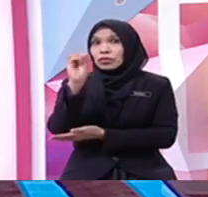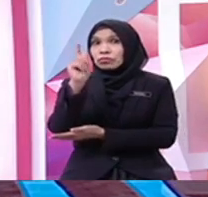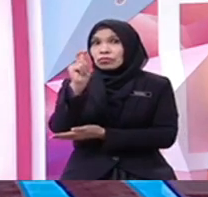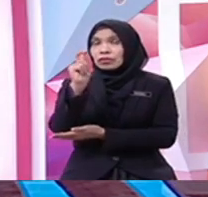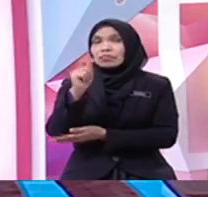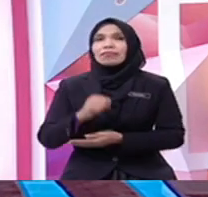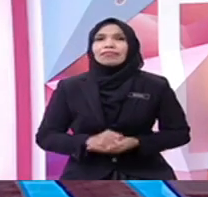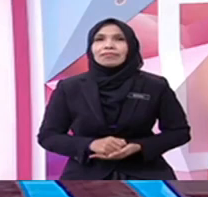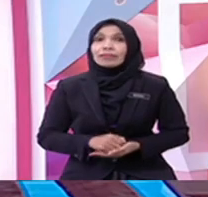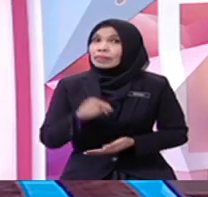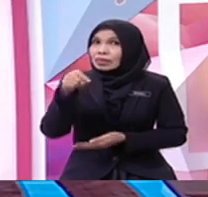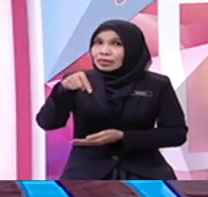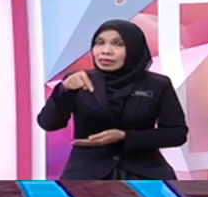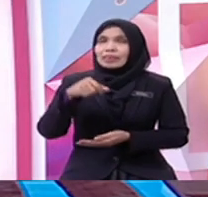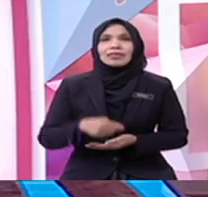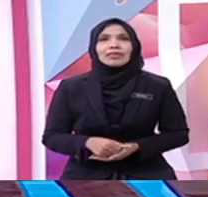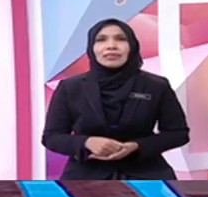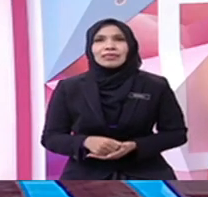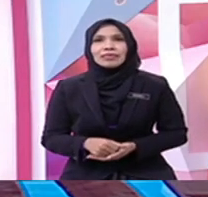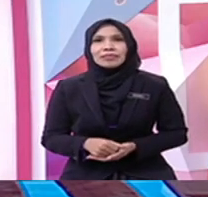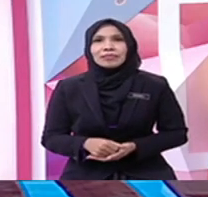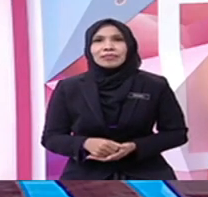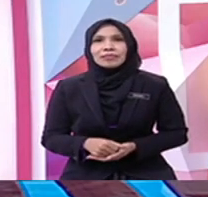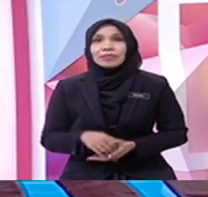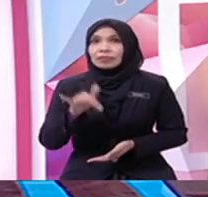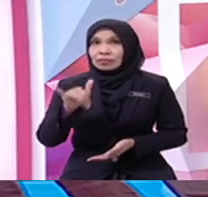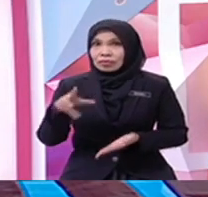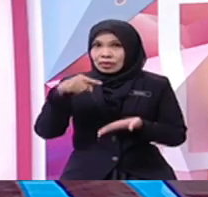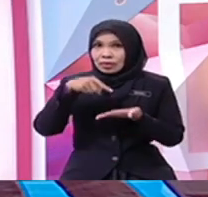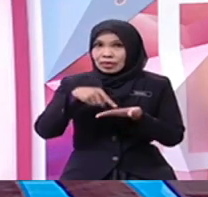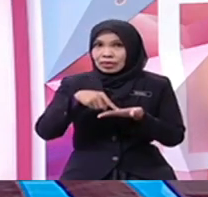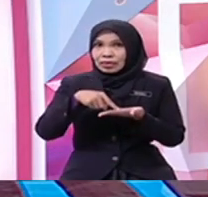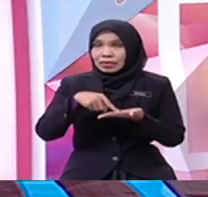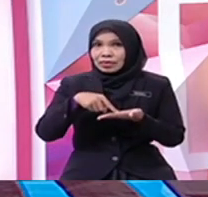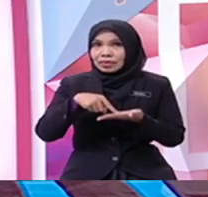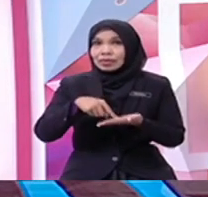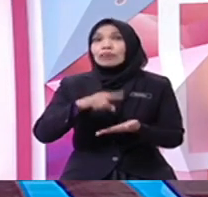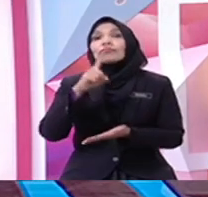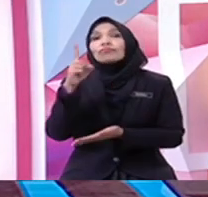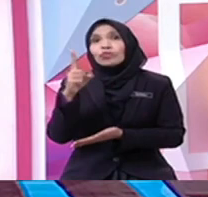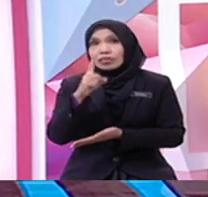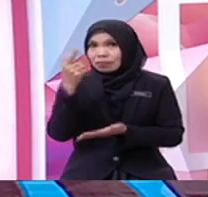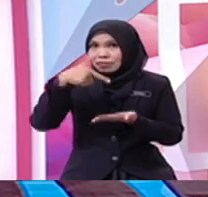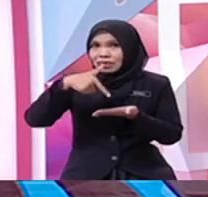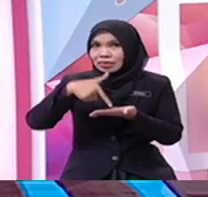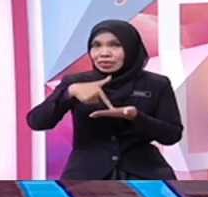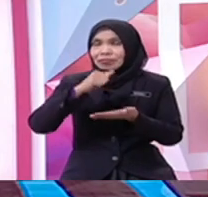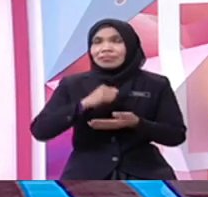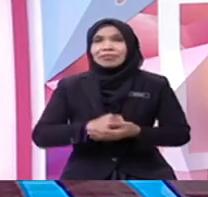gerakan oh semacam nih supaya ini sebelah sini pusing-pusing lagi